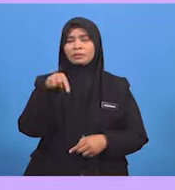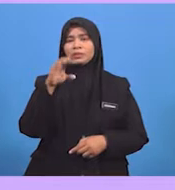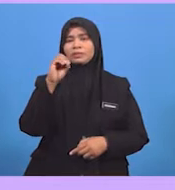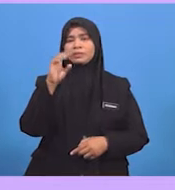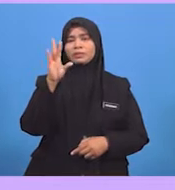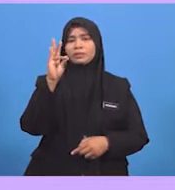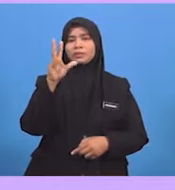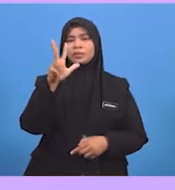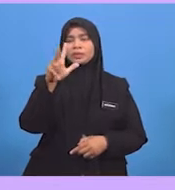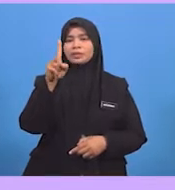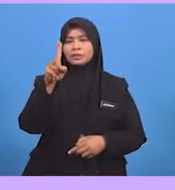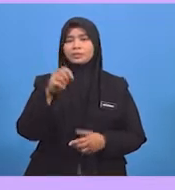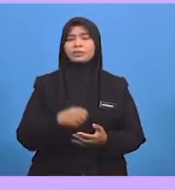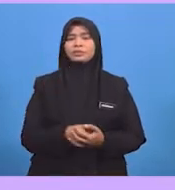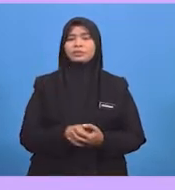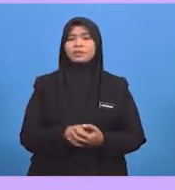RM3.0731,